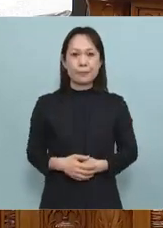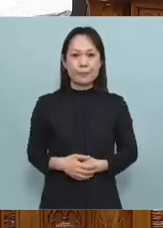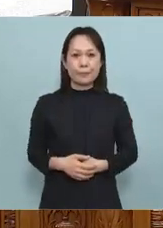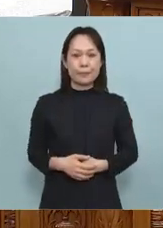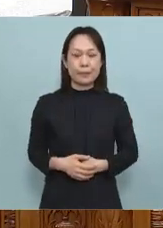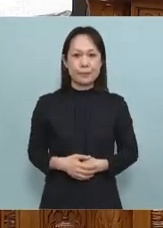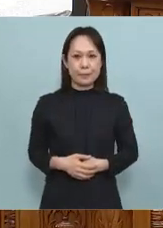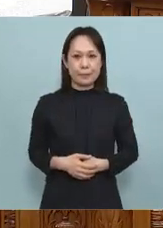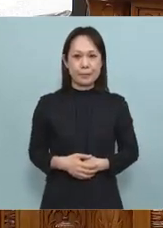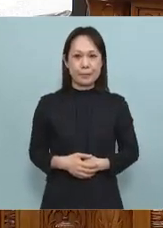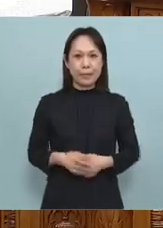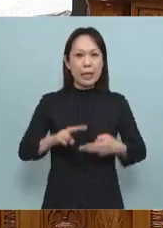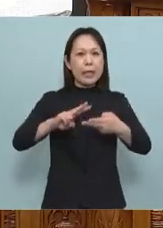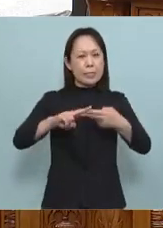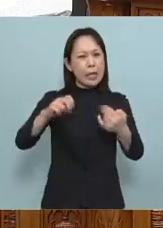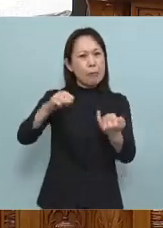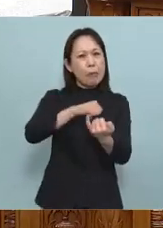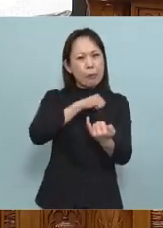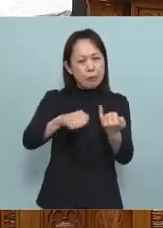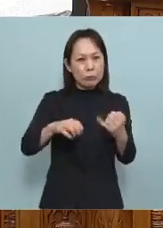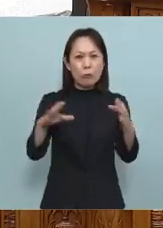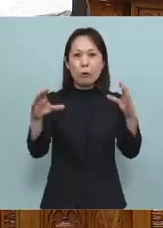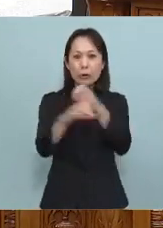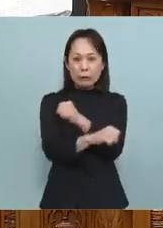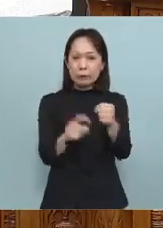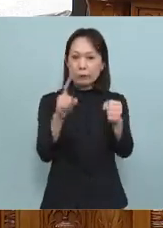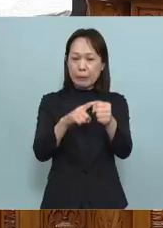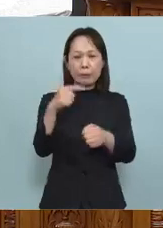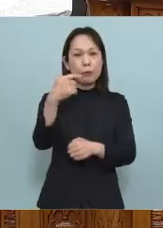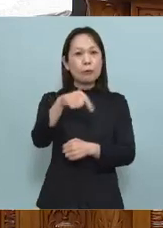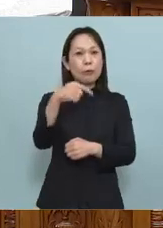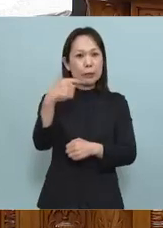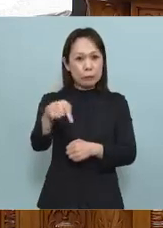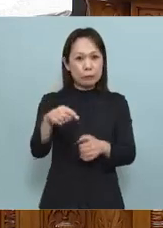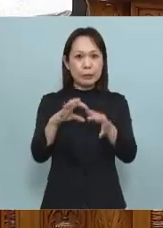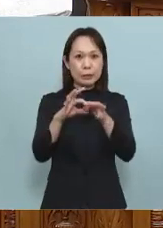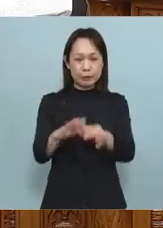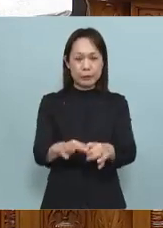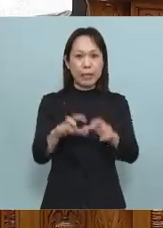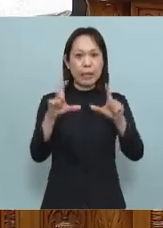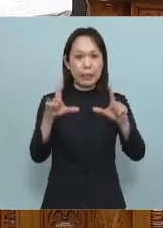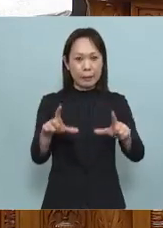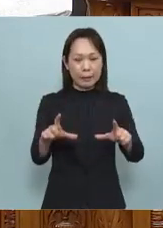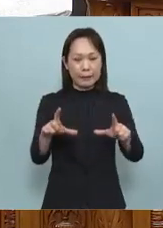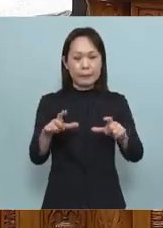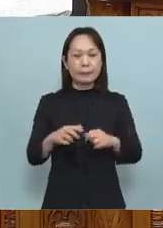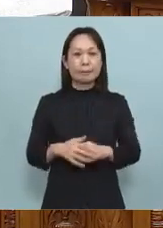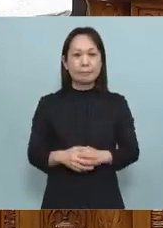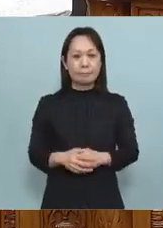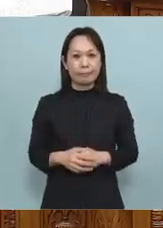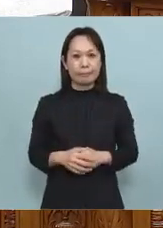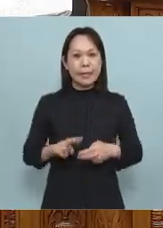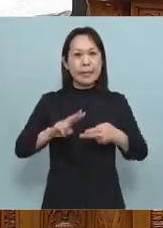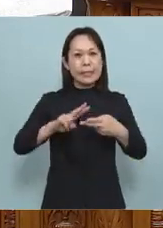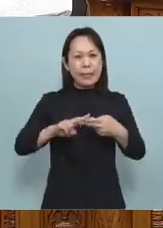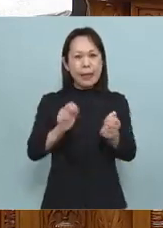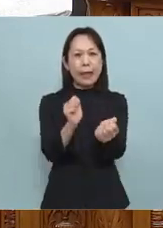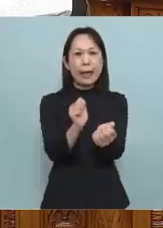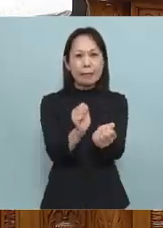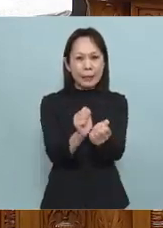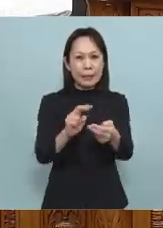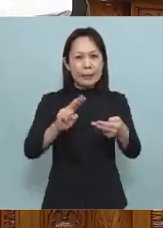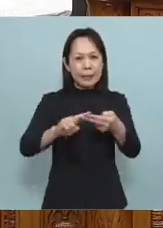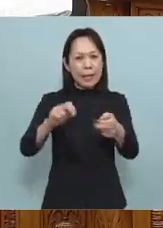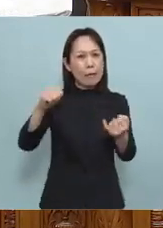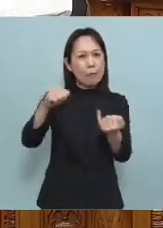そして、性暴力をなくすための教育についてお尋ねがありました。性犯罪、性暴力